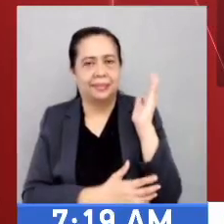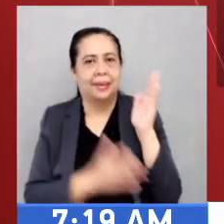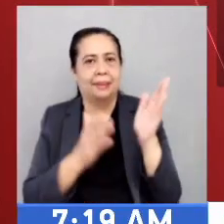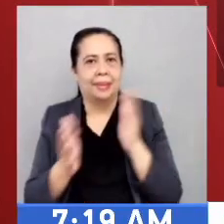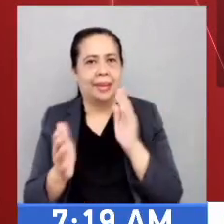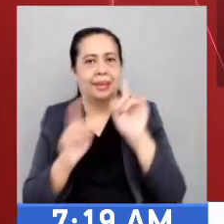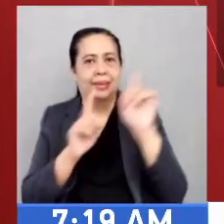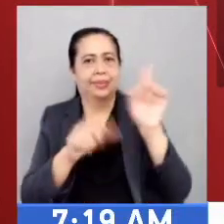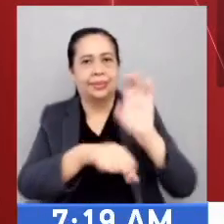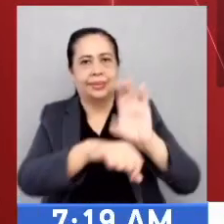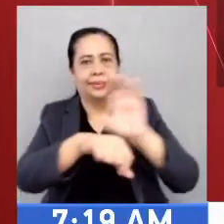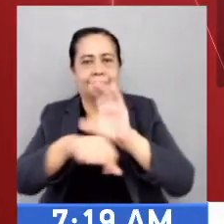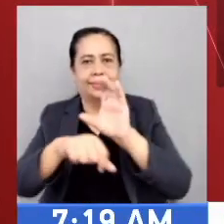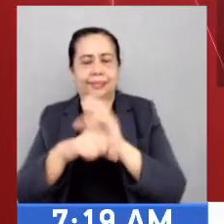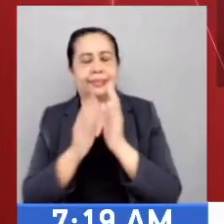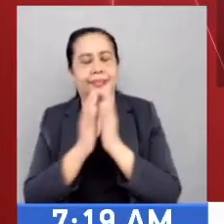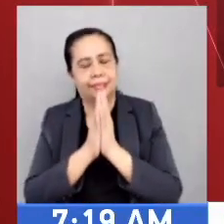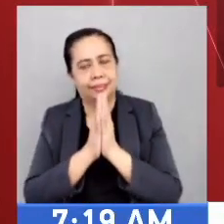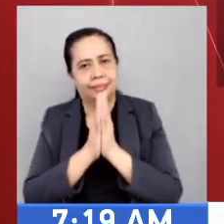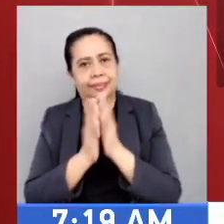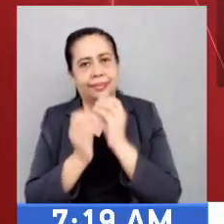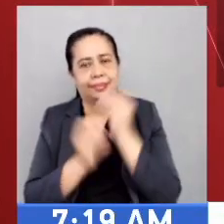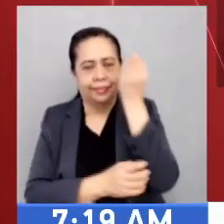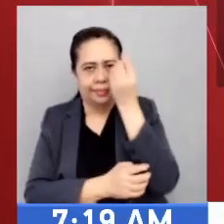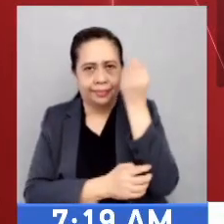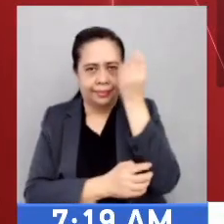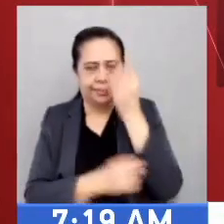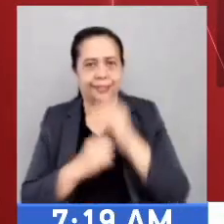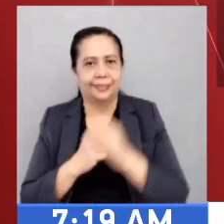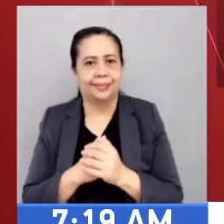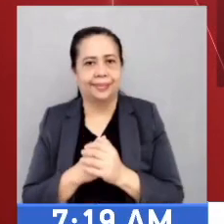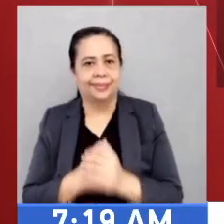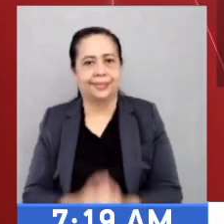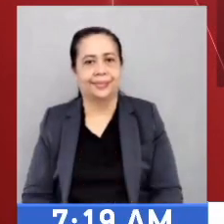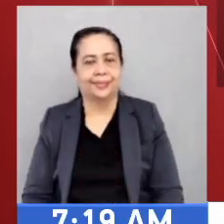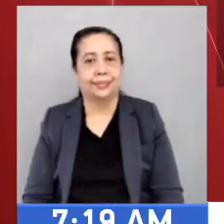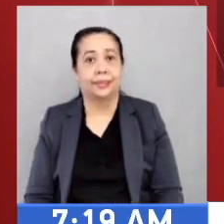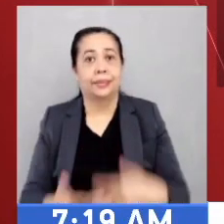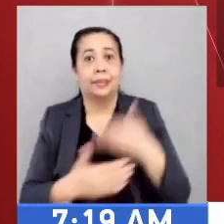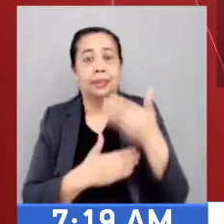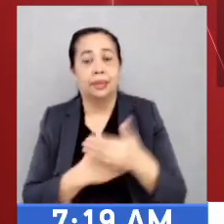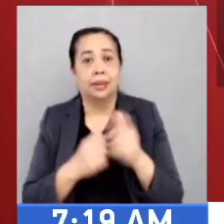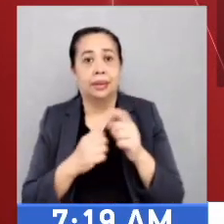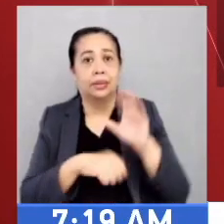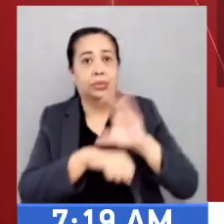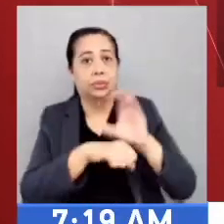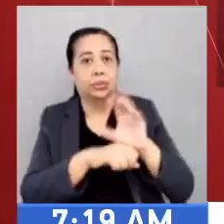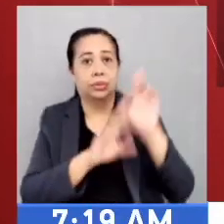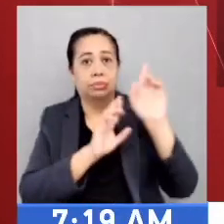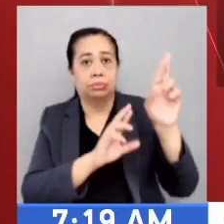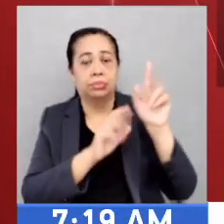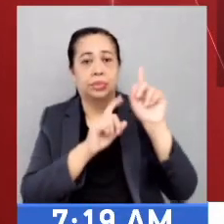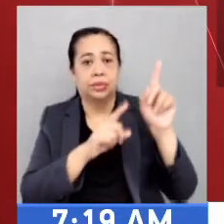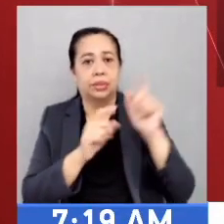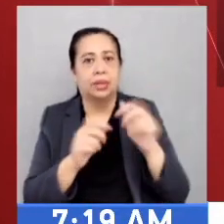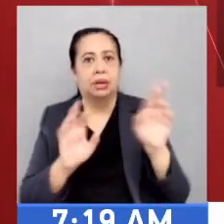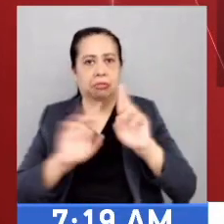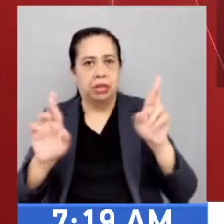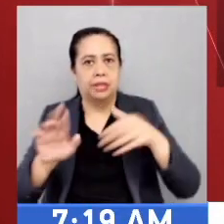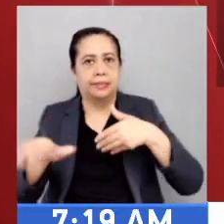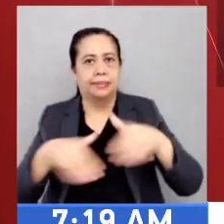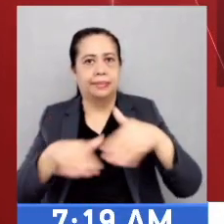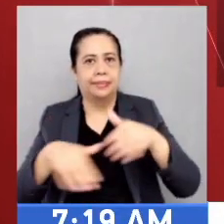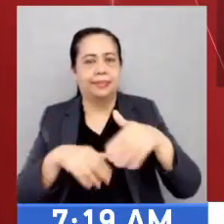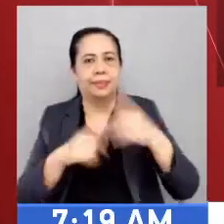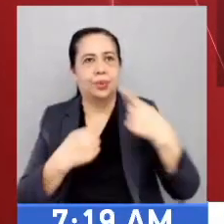para makapagdasal at makapagnilay-nilay. Bukod naman sa pagsisimba, ready na rin daw para sa alay lakad si Rose